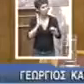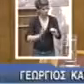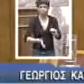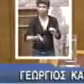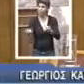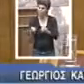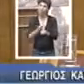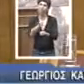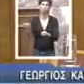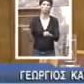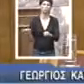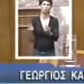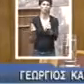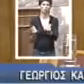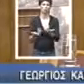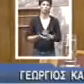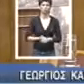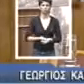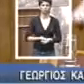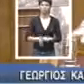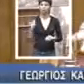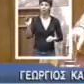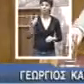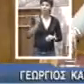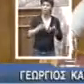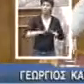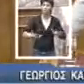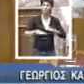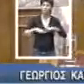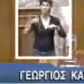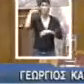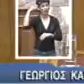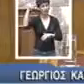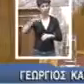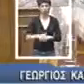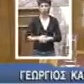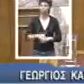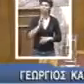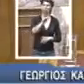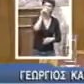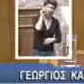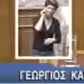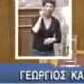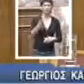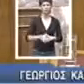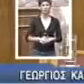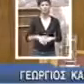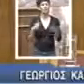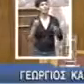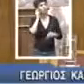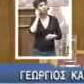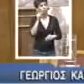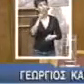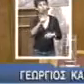επιστρατεύσουμε. Ρωτήστε παιδιά που έχουν τελειώσει το Λύκειο. Ρωτήστε και φοιτητές. Τι γιορτάζουμε